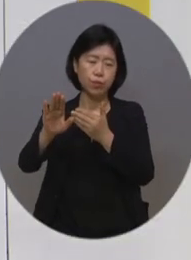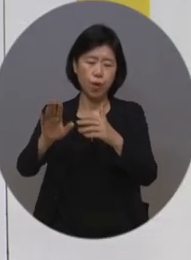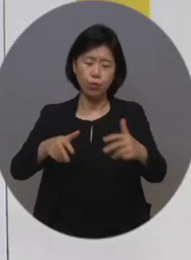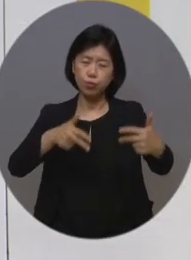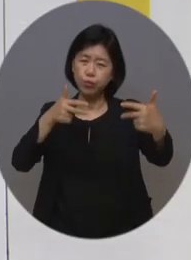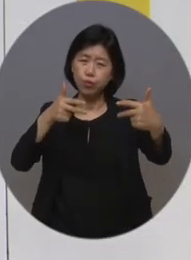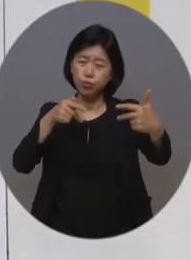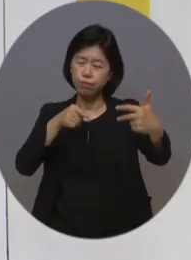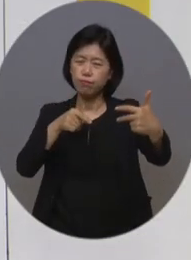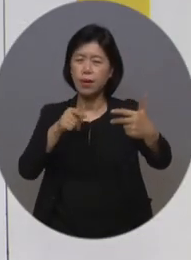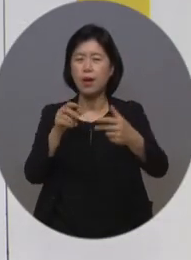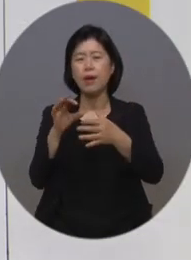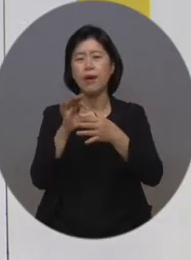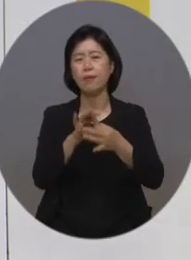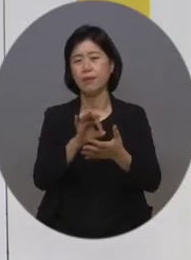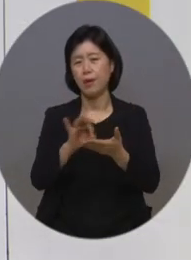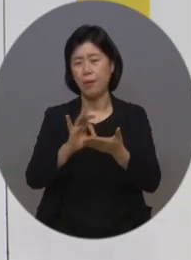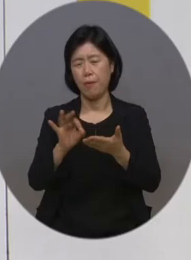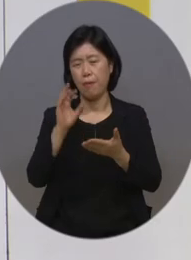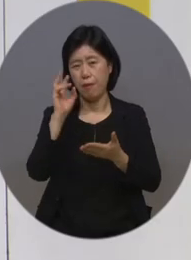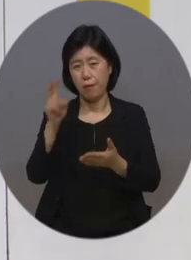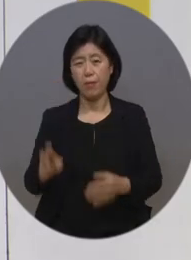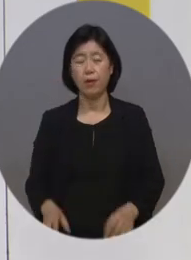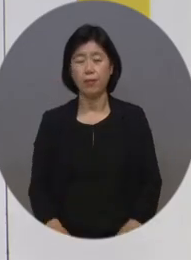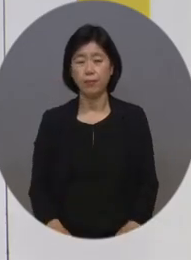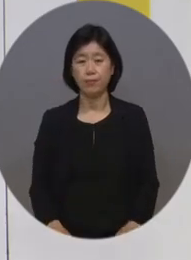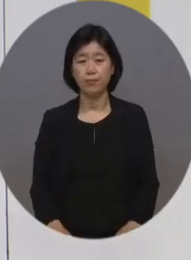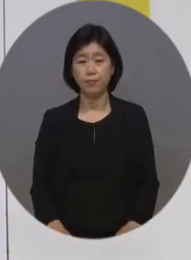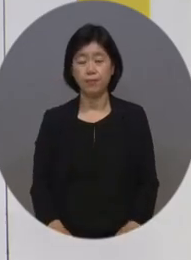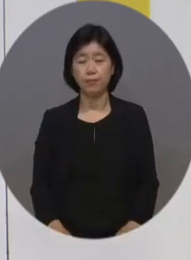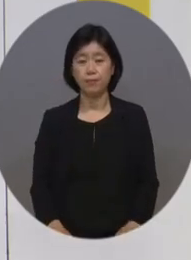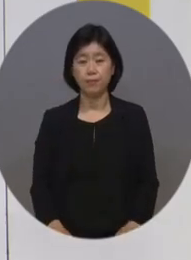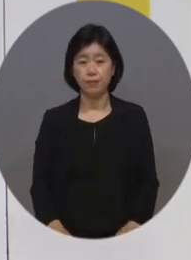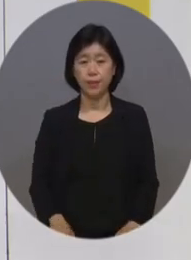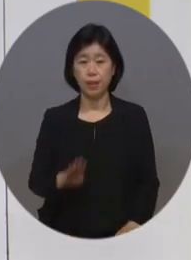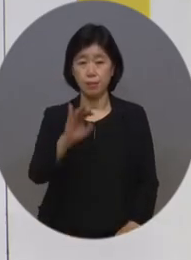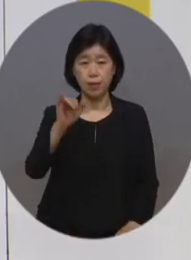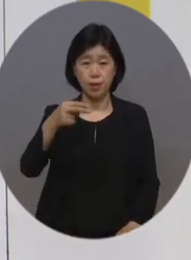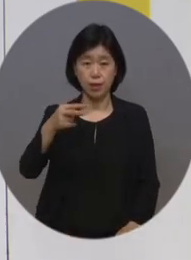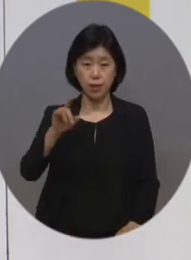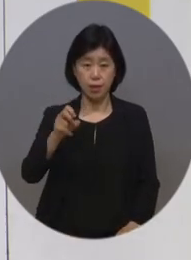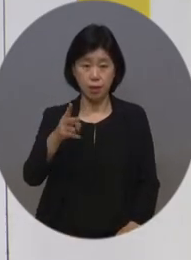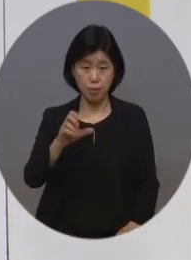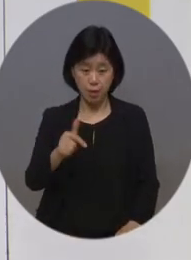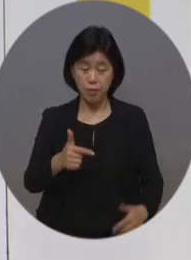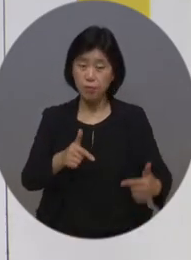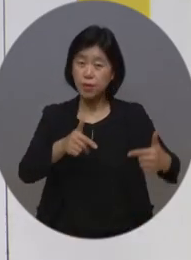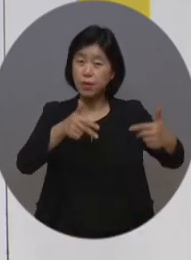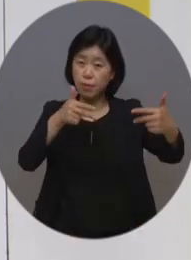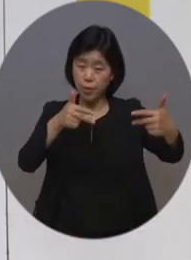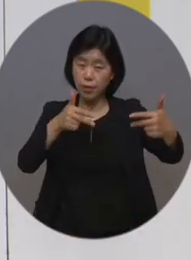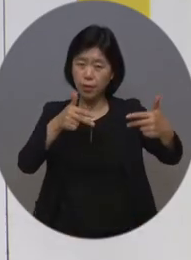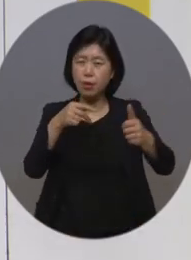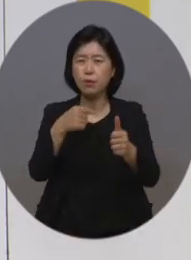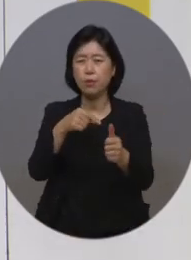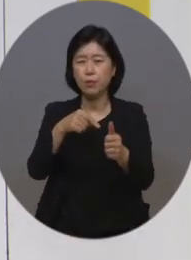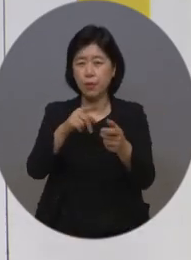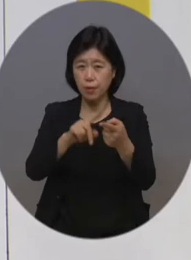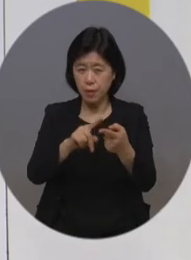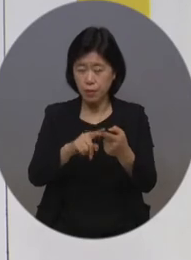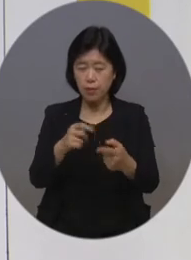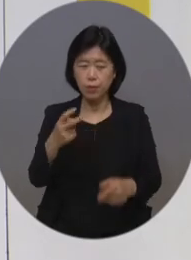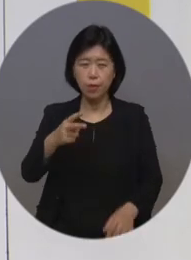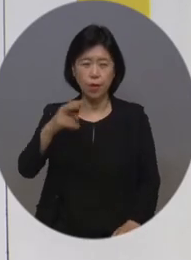이런 데서 이걸 국가에서 p 대민 교육에 대한 프로그램들 그다음 인공지능 여 학습 되었더니